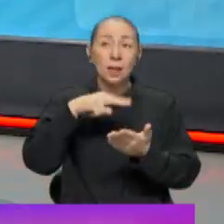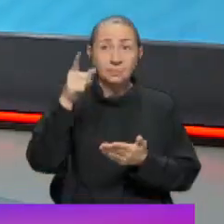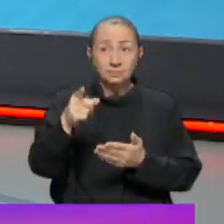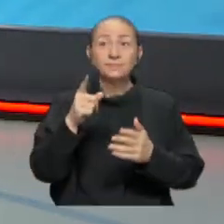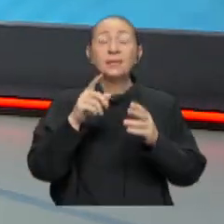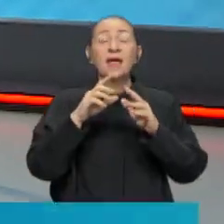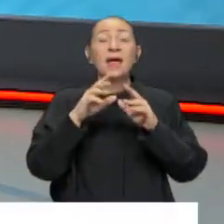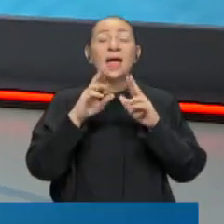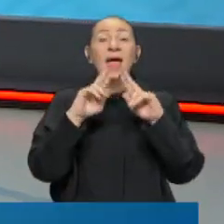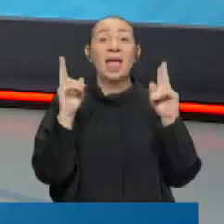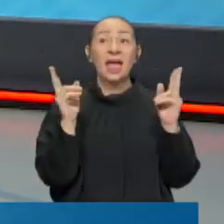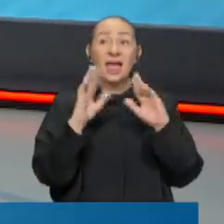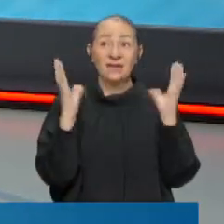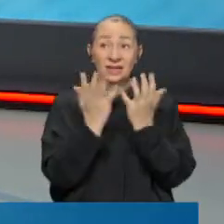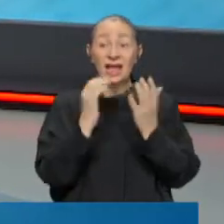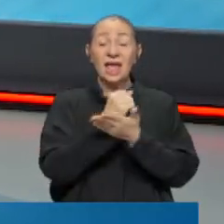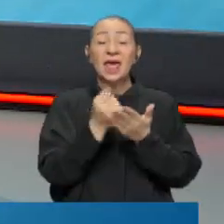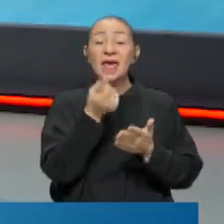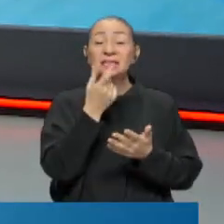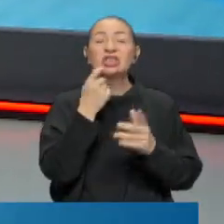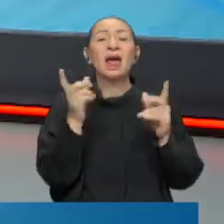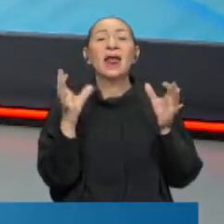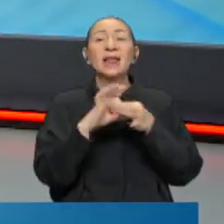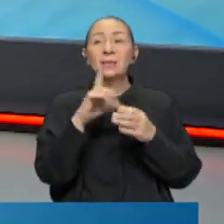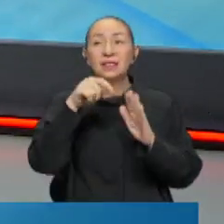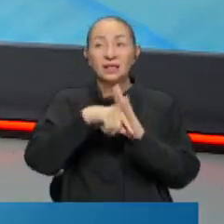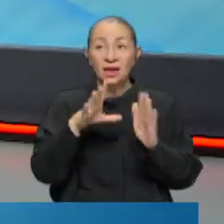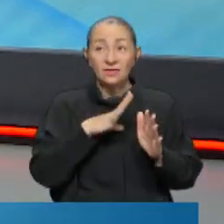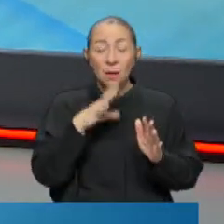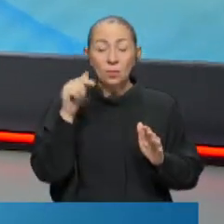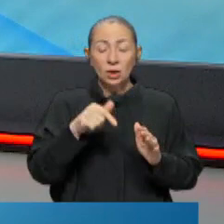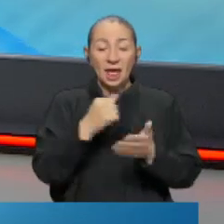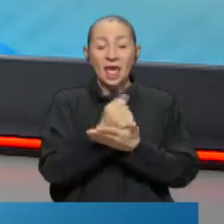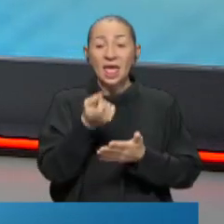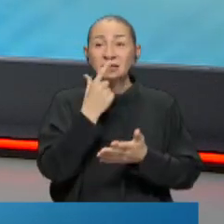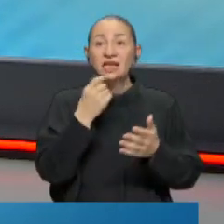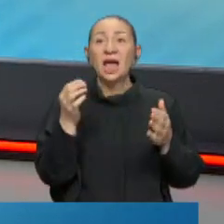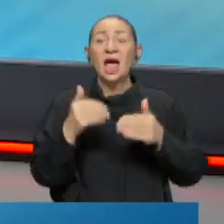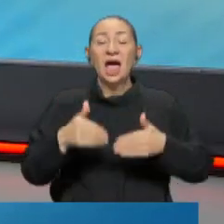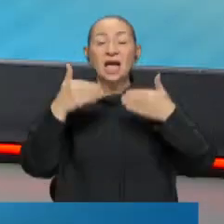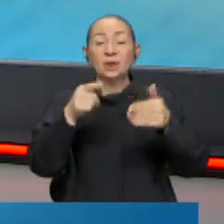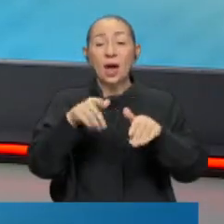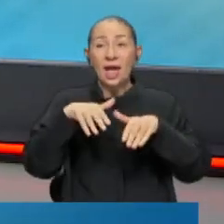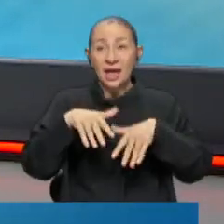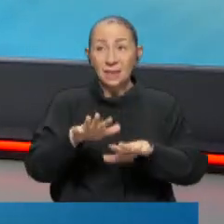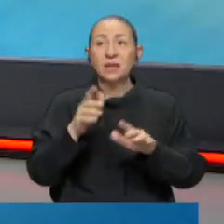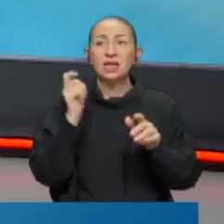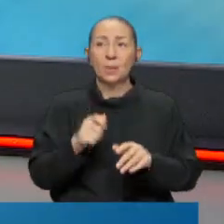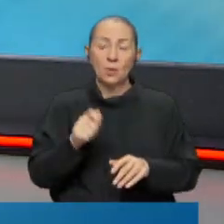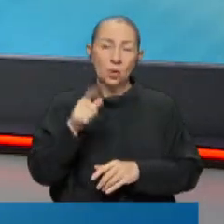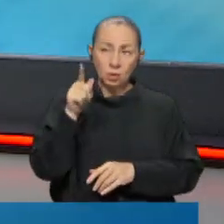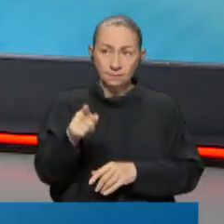Evrensel gazetesinde eczacılarla ilgili bir detay var Onu okuyacağız bugün Eczacılar erteledikleri o eylemi